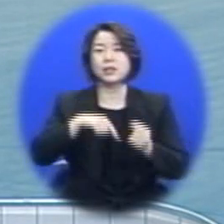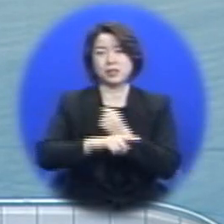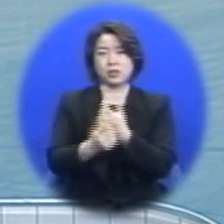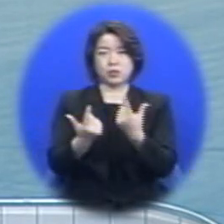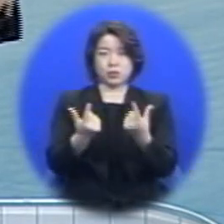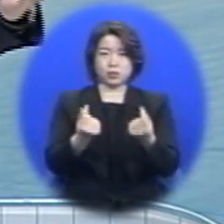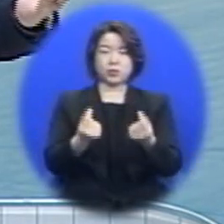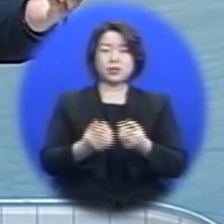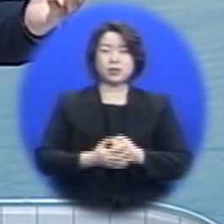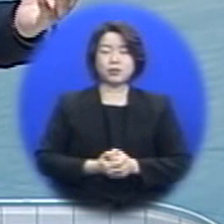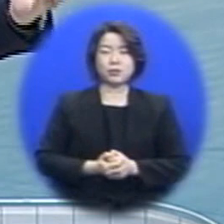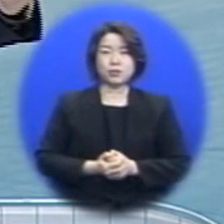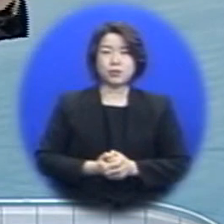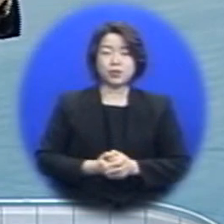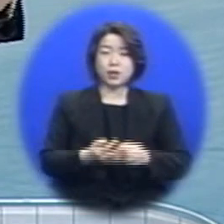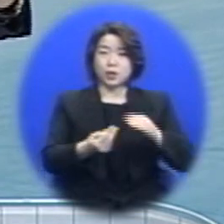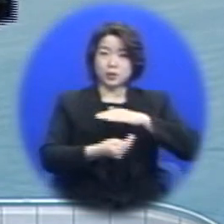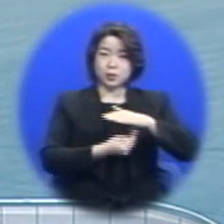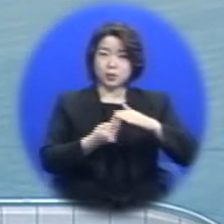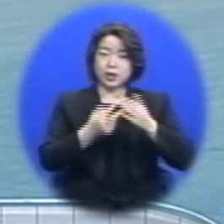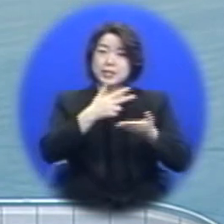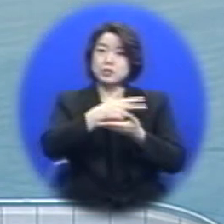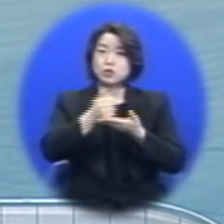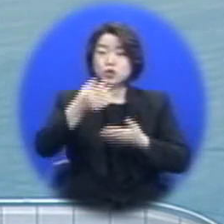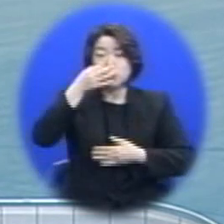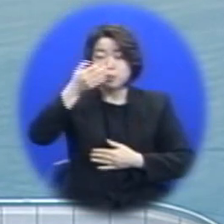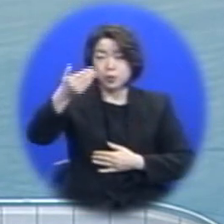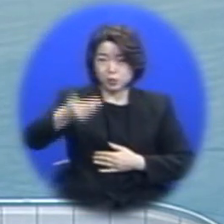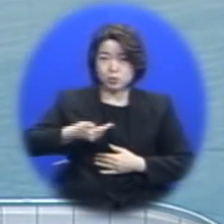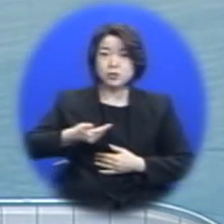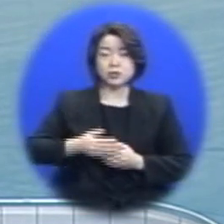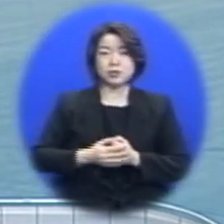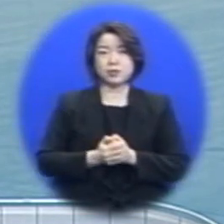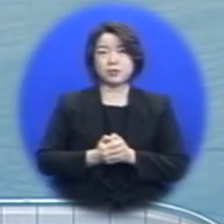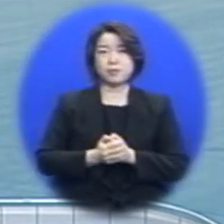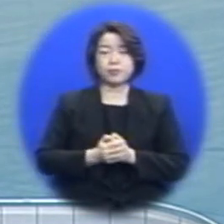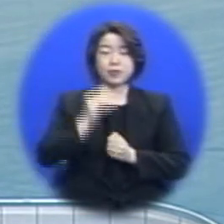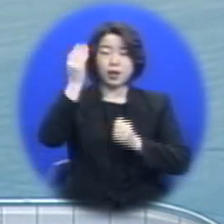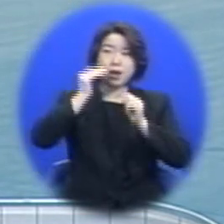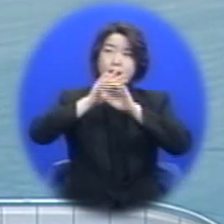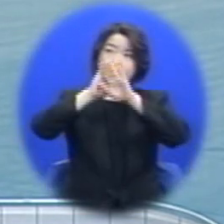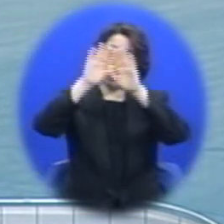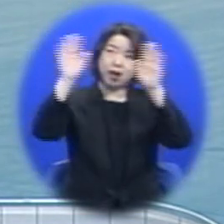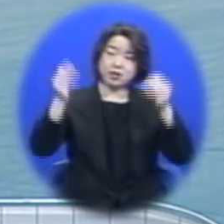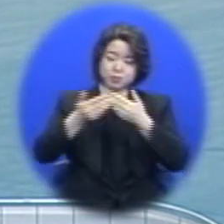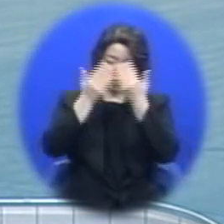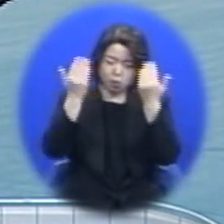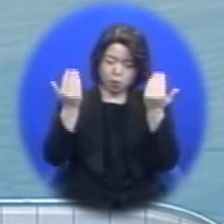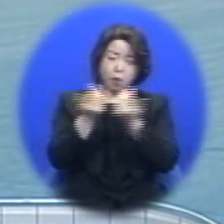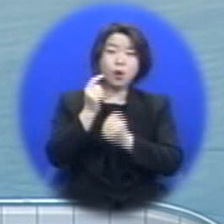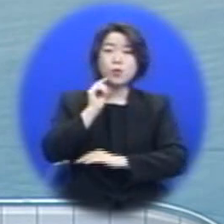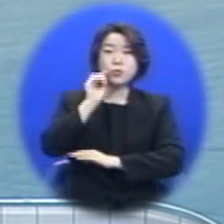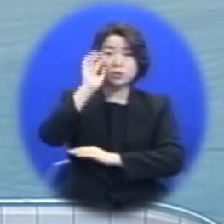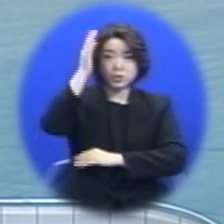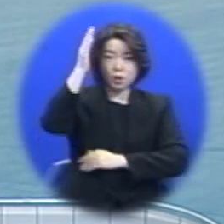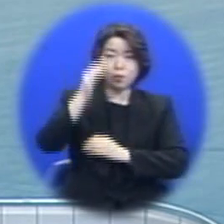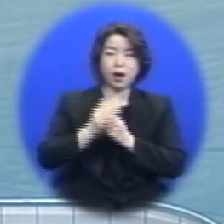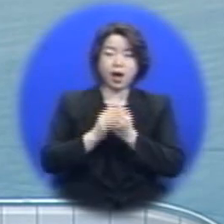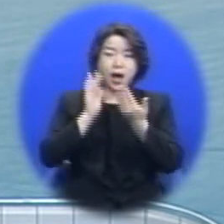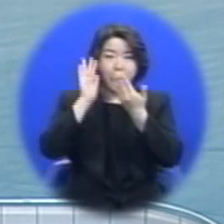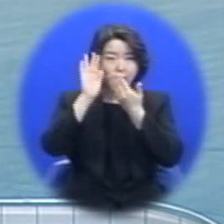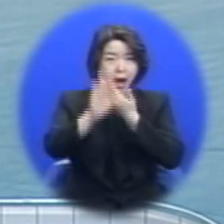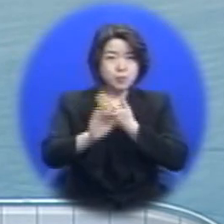요한이 주님이 보여주셔서 그 하늘의 모든 영광과 앞으로 될 일에